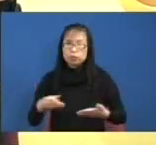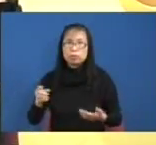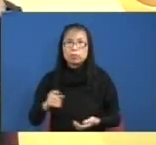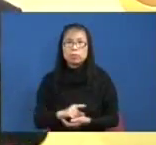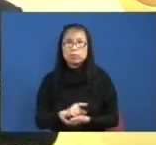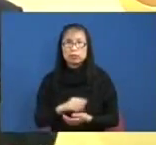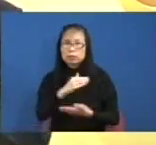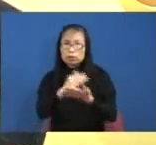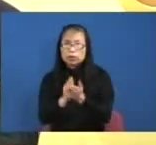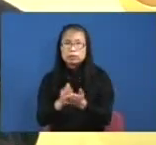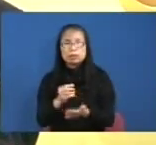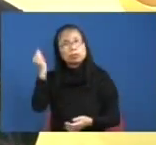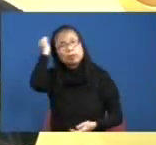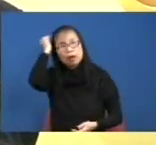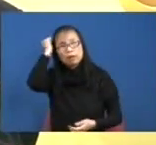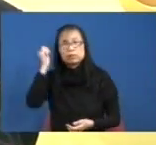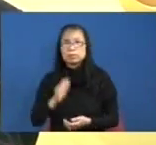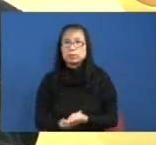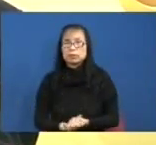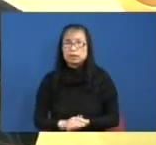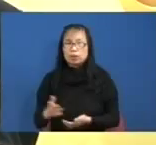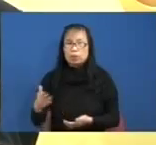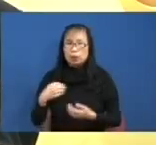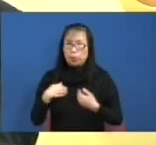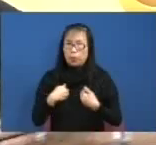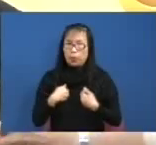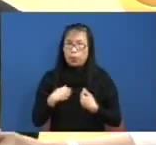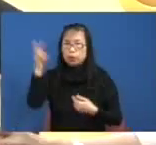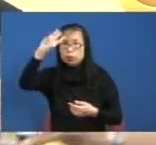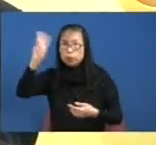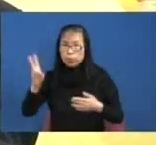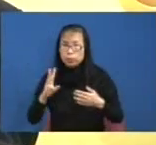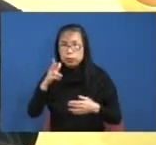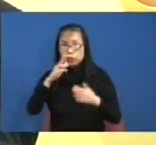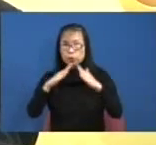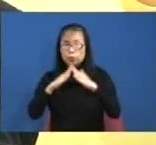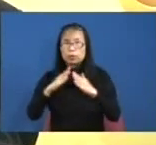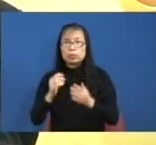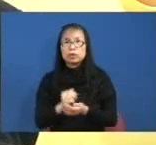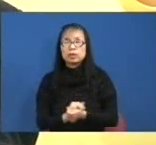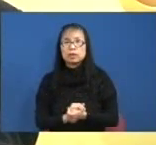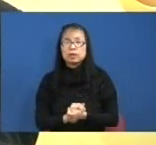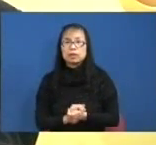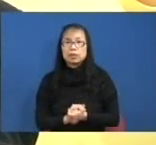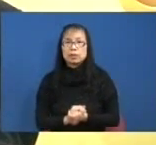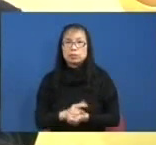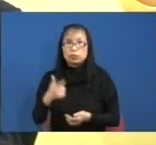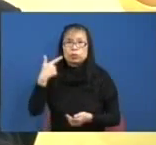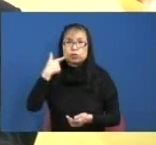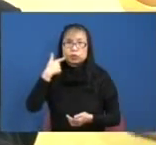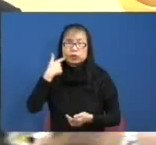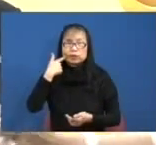都都好難嚇。咁喺呢一方面，咁其實如果話水務署係作一啲即係嚴謹一啲